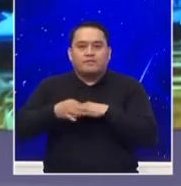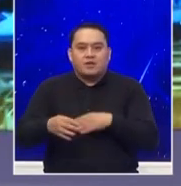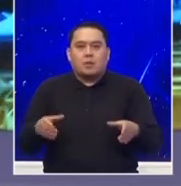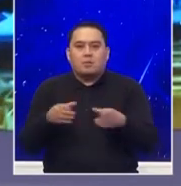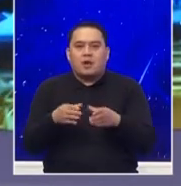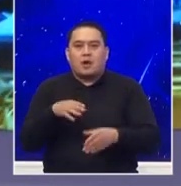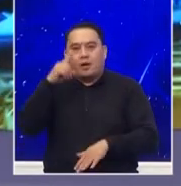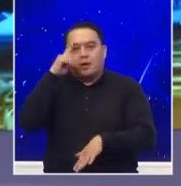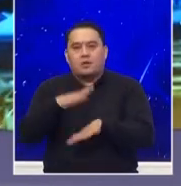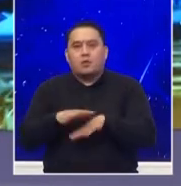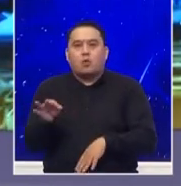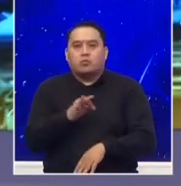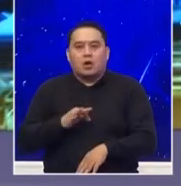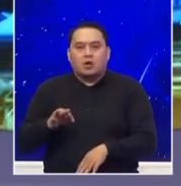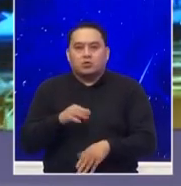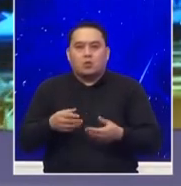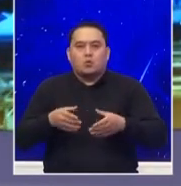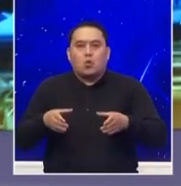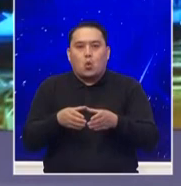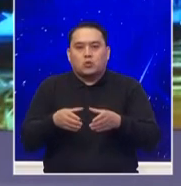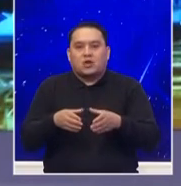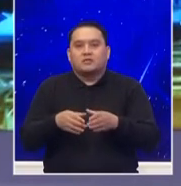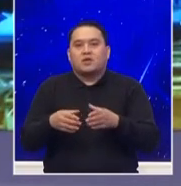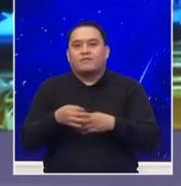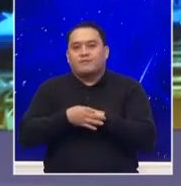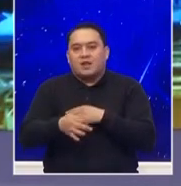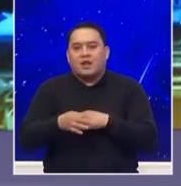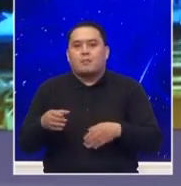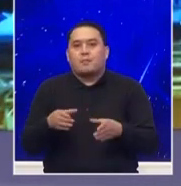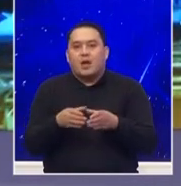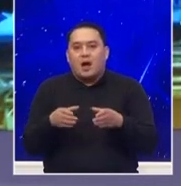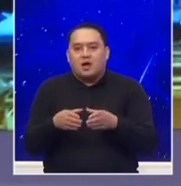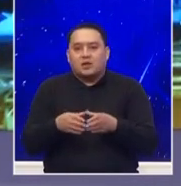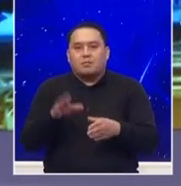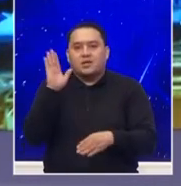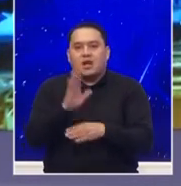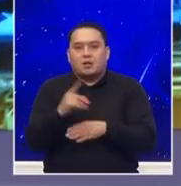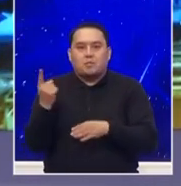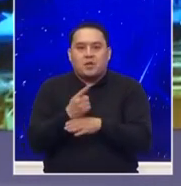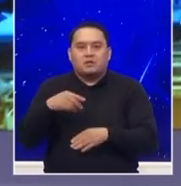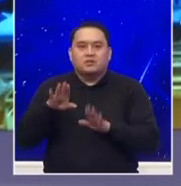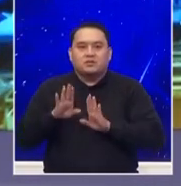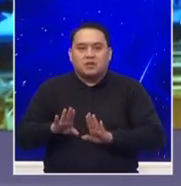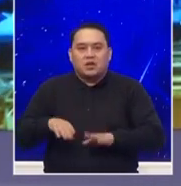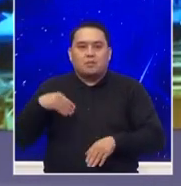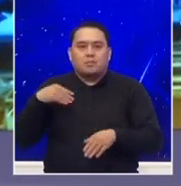филиала партии Аманды Кабаталова и бюро политического совета областного филиала партии, а также приказом первого заместителя председателя партии